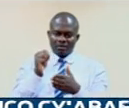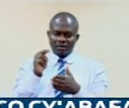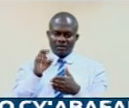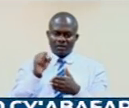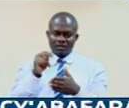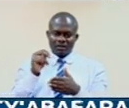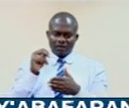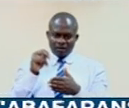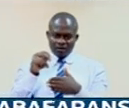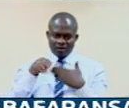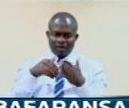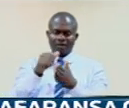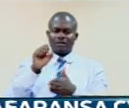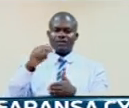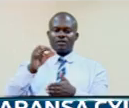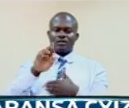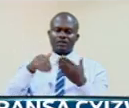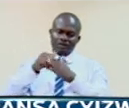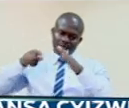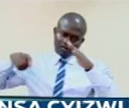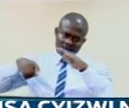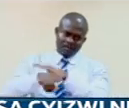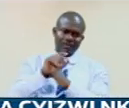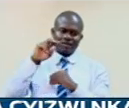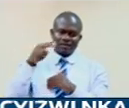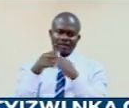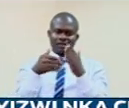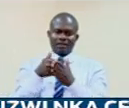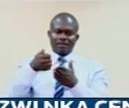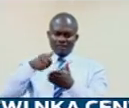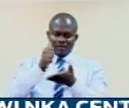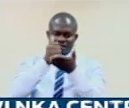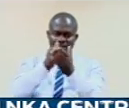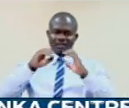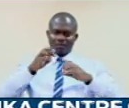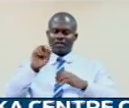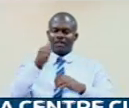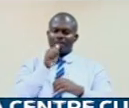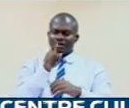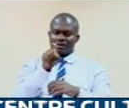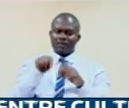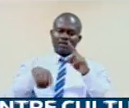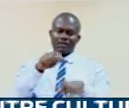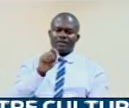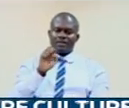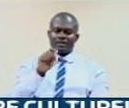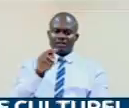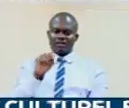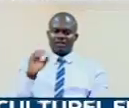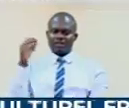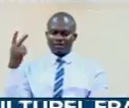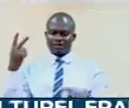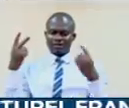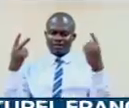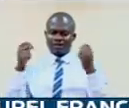usanga Sugira Ernest atsinda igitego cya kabiri cy'ikipe ya Rayon Sport, ari nacyo gifashe ikipe ya Rayon Sport kubona intsinzi itsinda ikipe ya Etincel ibitego bibiri